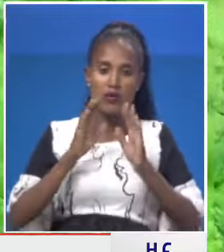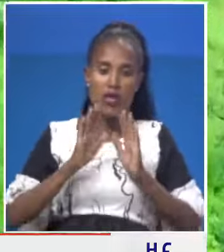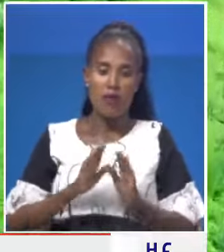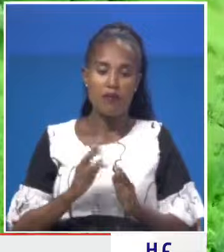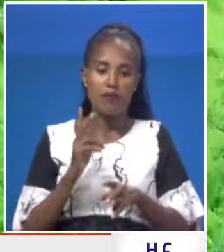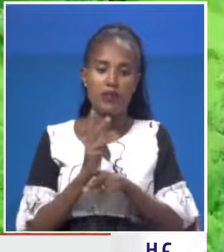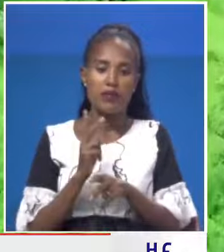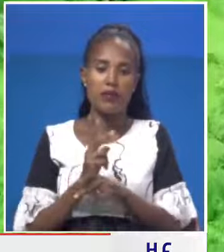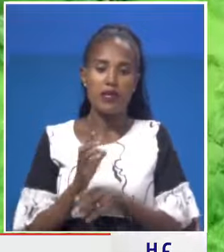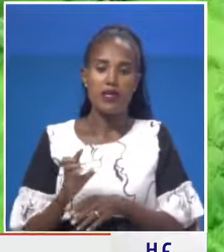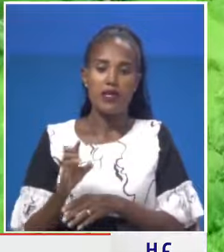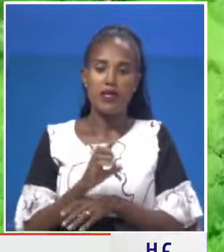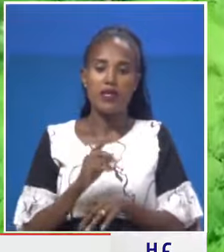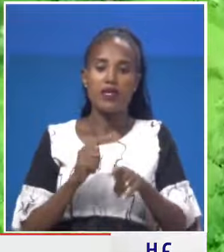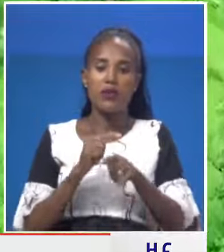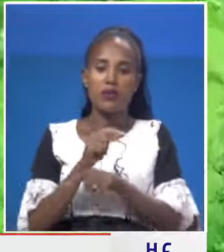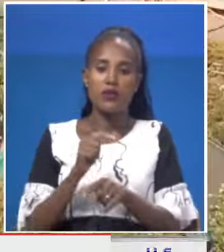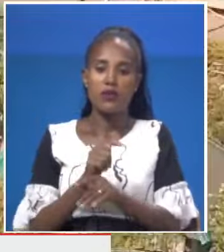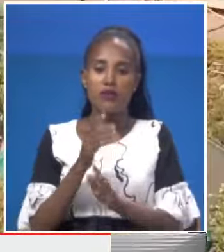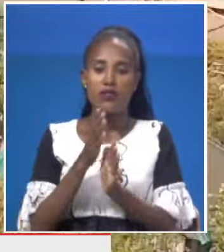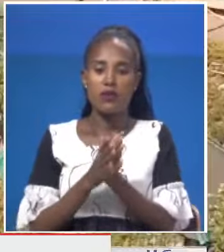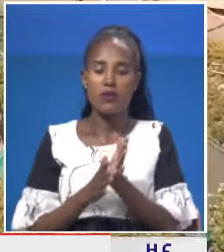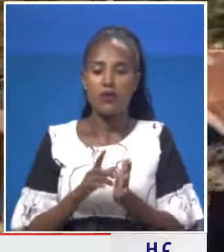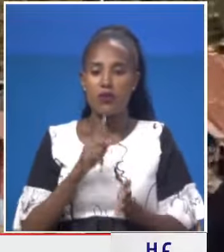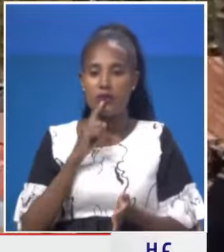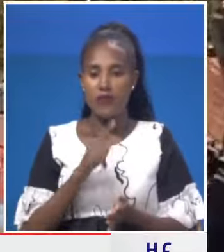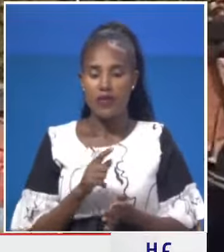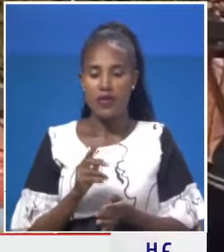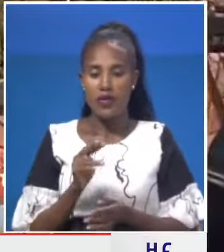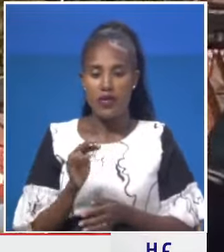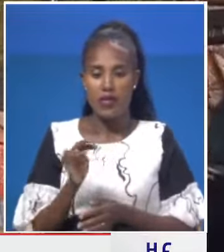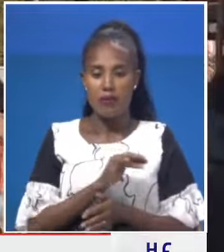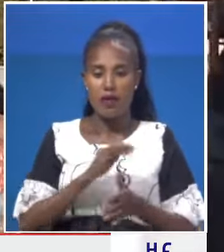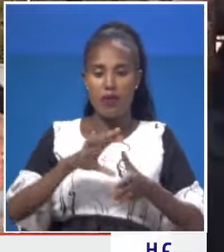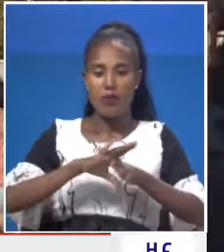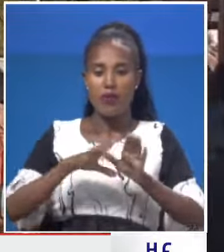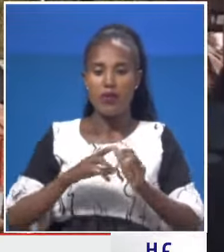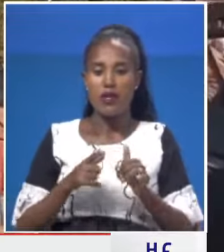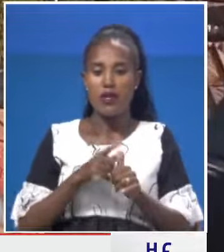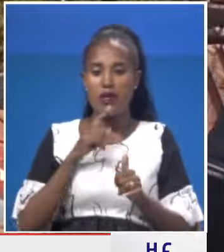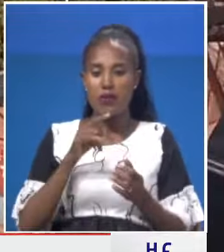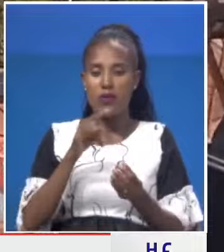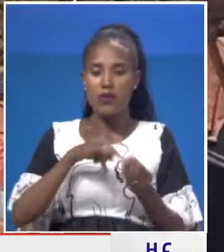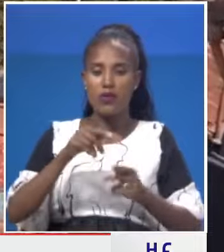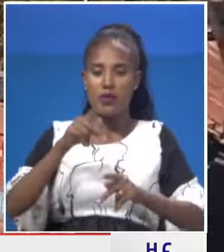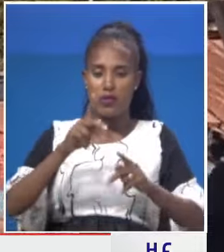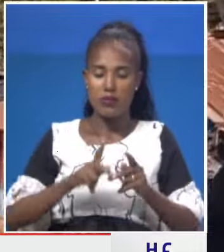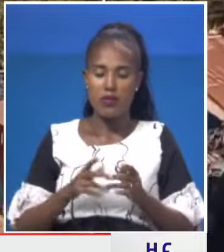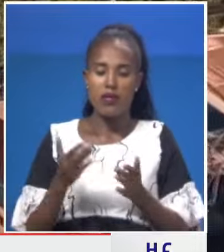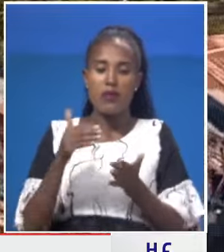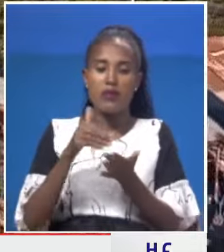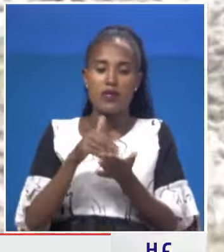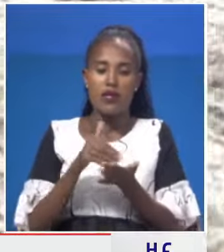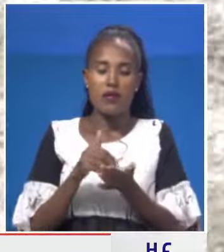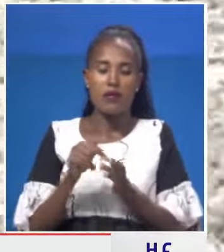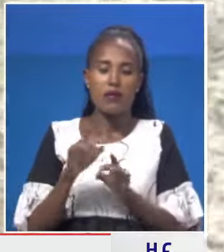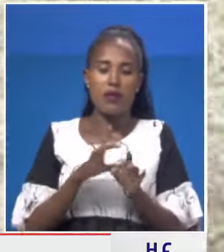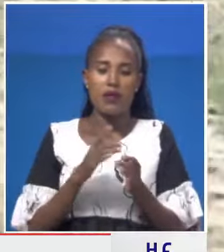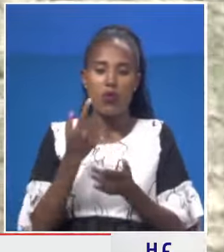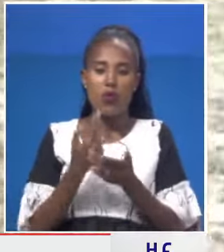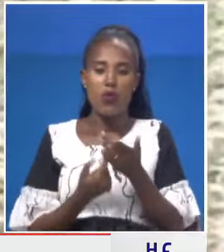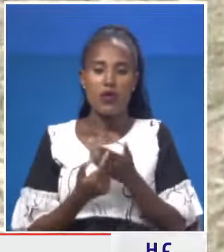በማስጠበቅ የለት ተግባራቸውን ያከናውኑ ነው። የምራብ ጎንደር ዞንም አንዱ ነው። የዞኑ ህዝብ በተደጋጋሚ ባደረገው